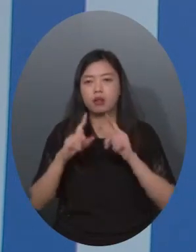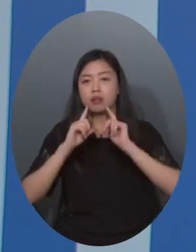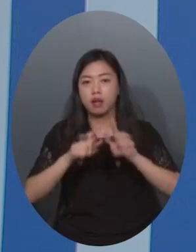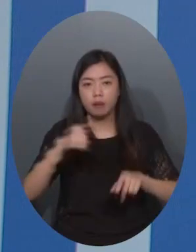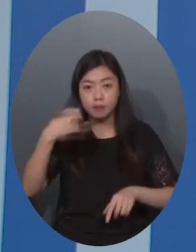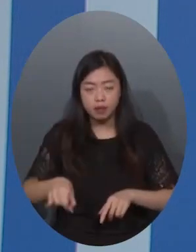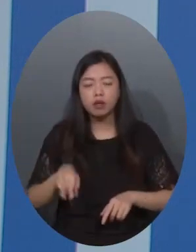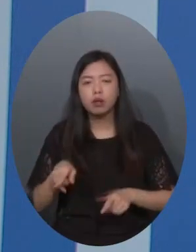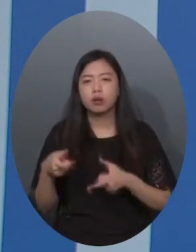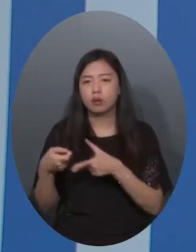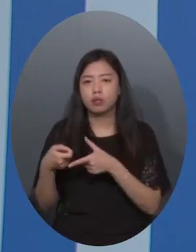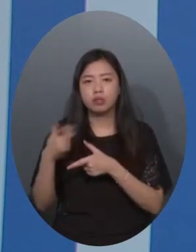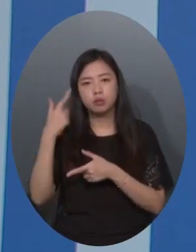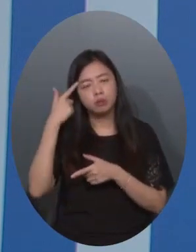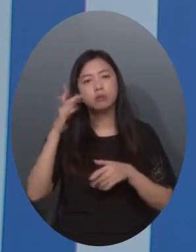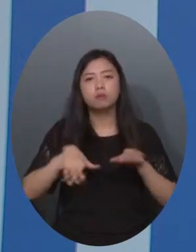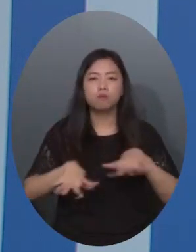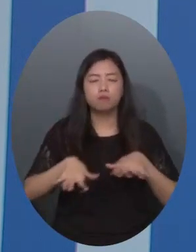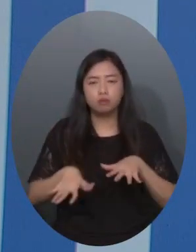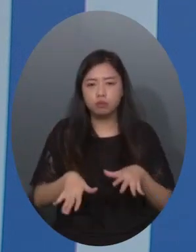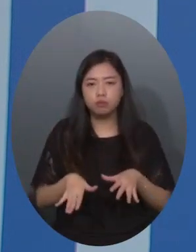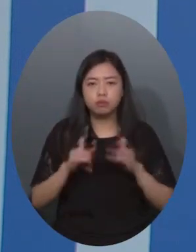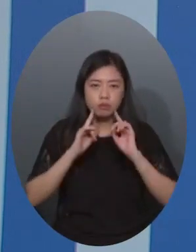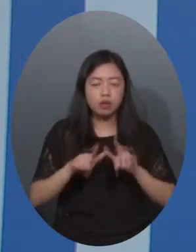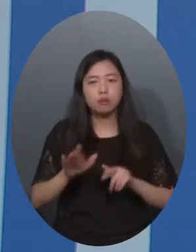会在会后作出适当的处理。